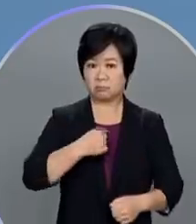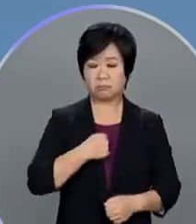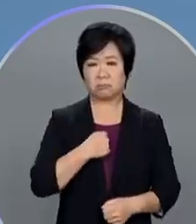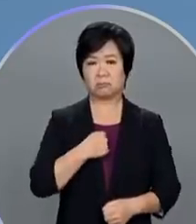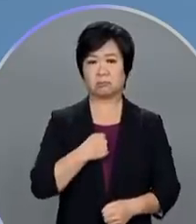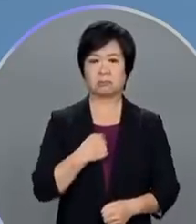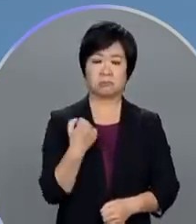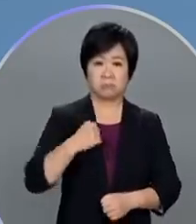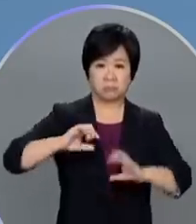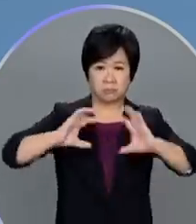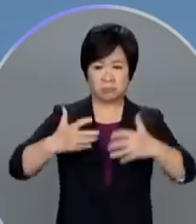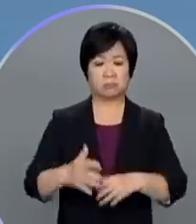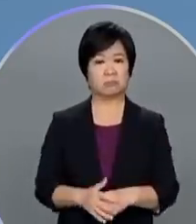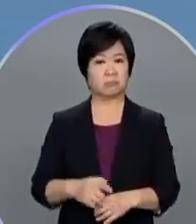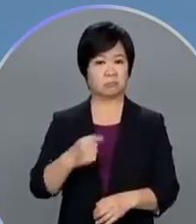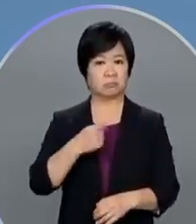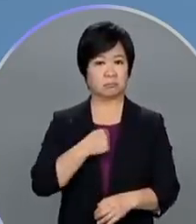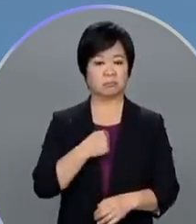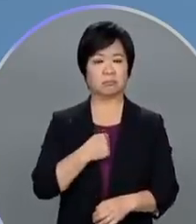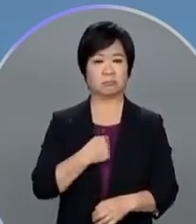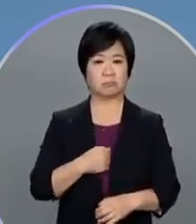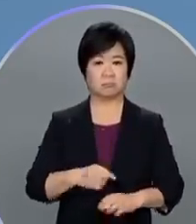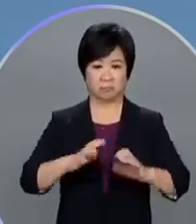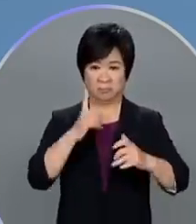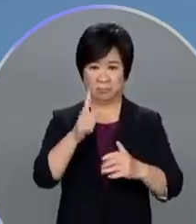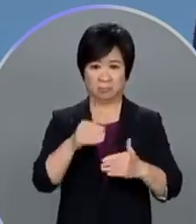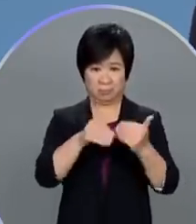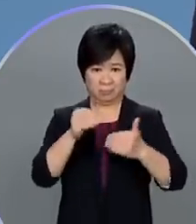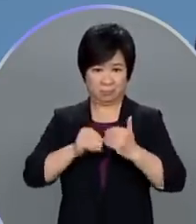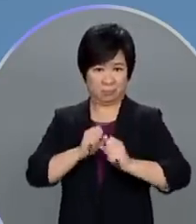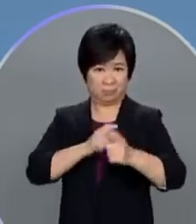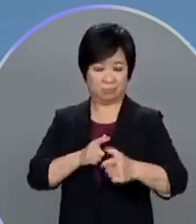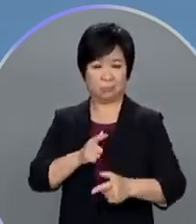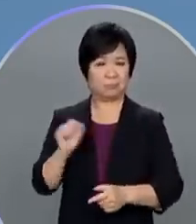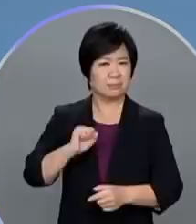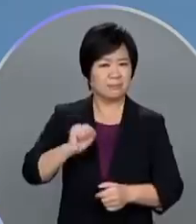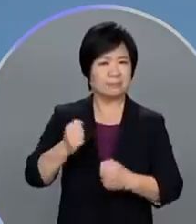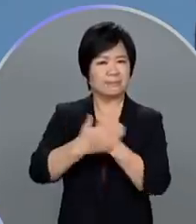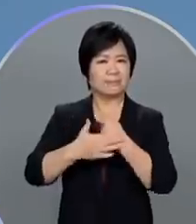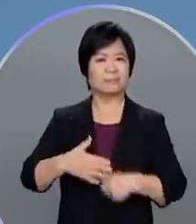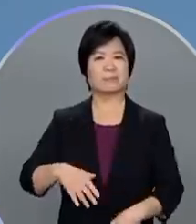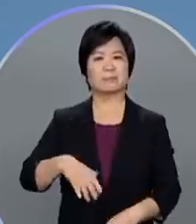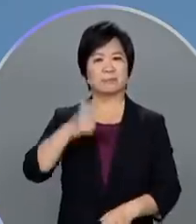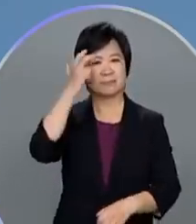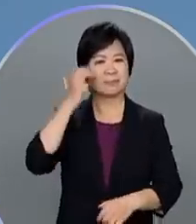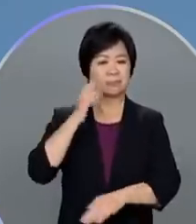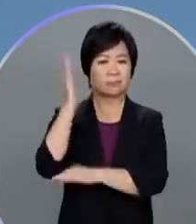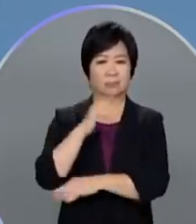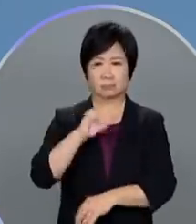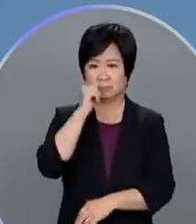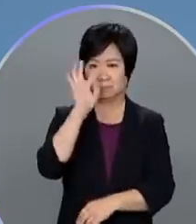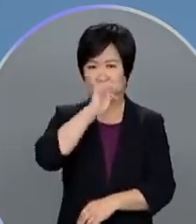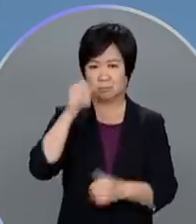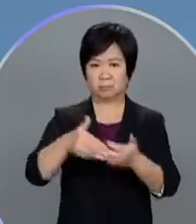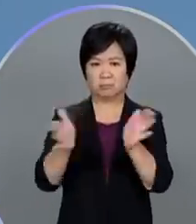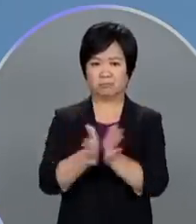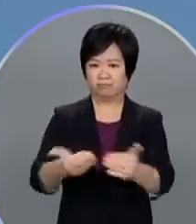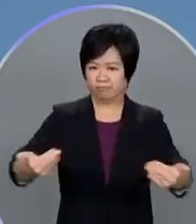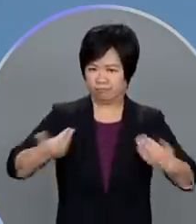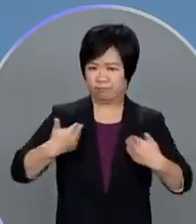叛国，我韩国瑜接受一国两制，没有办法保护中华民国宪政体制，特侦组必须办韩国